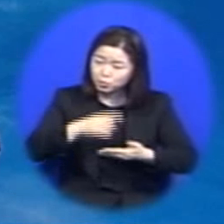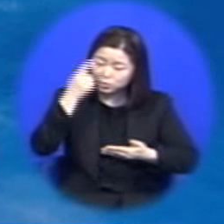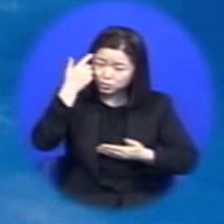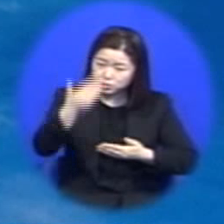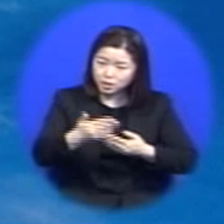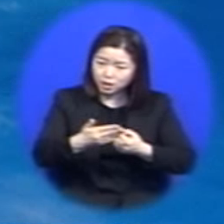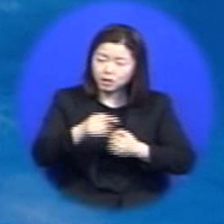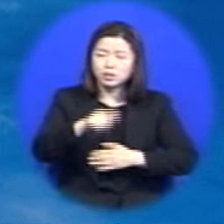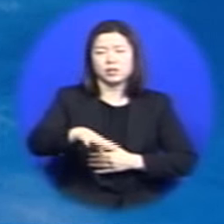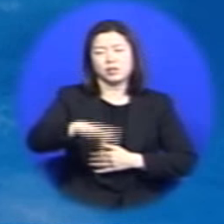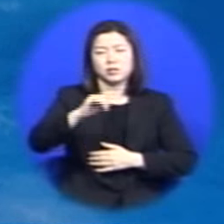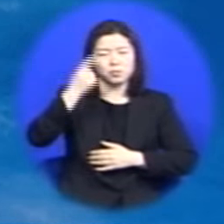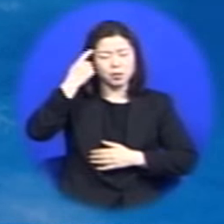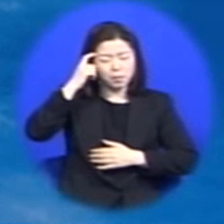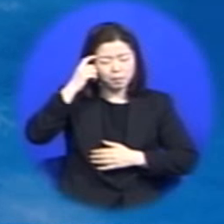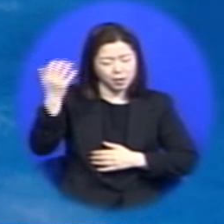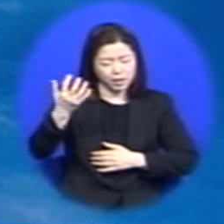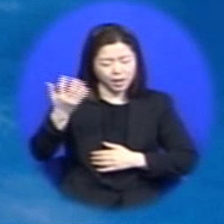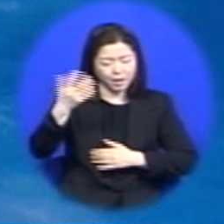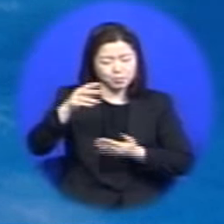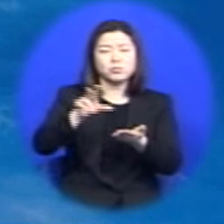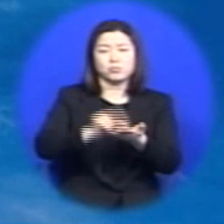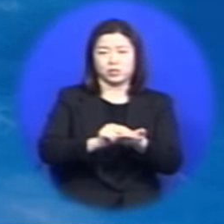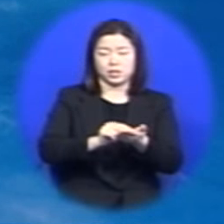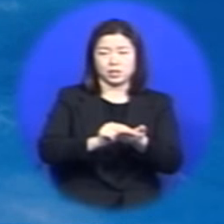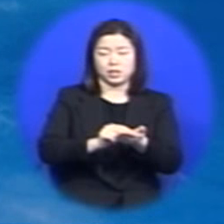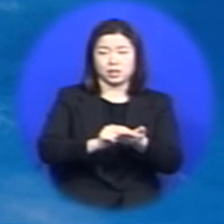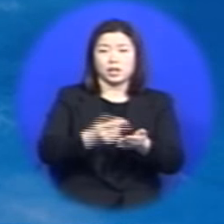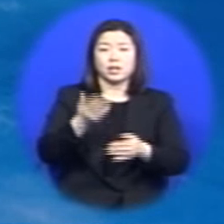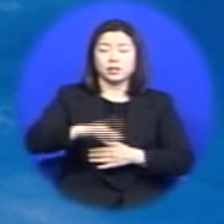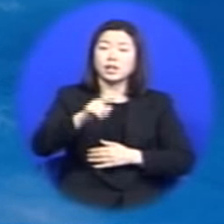그때 복음서가 들어오기 시작했어요.